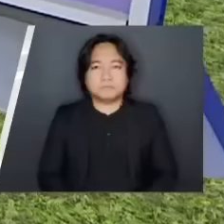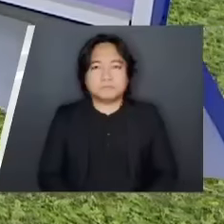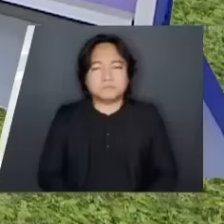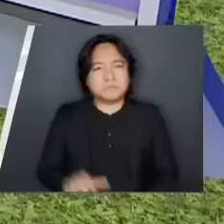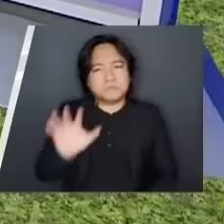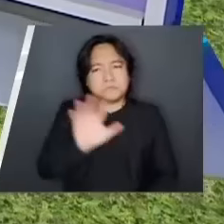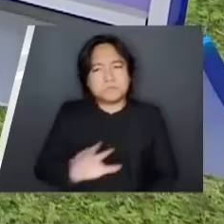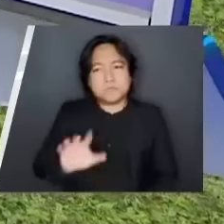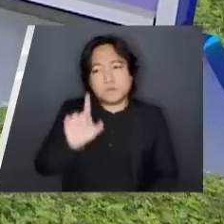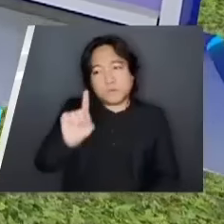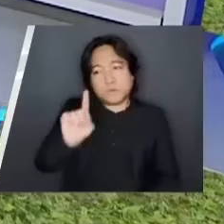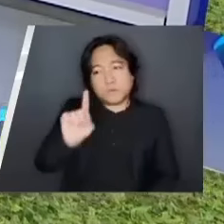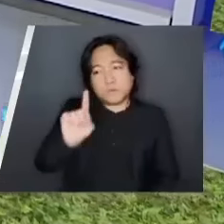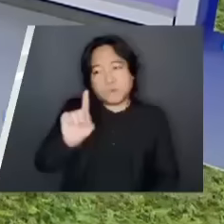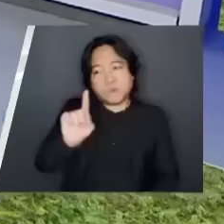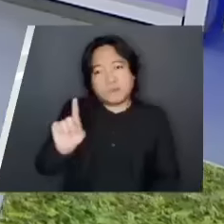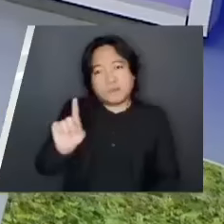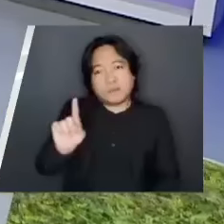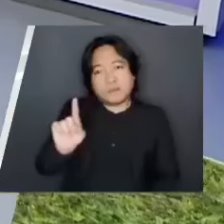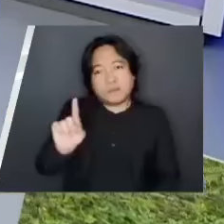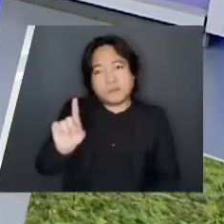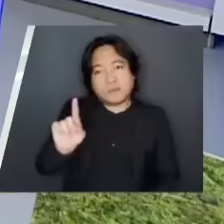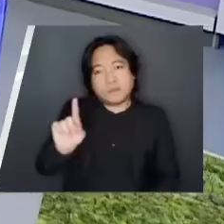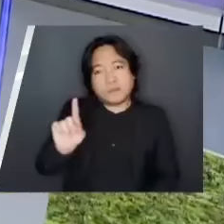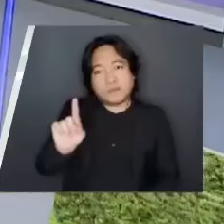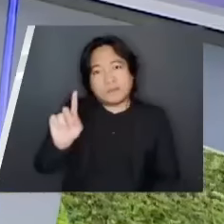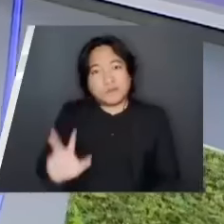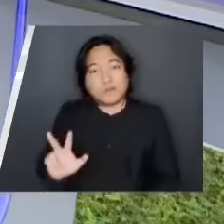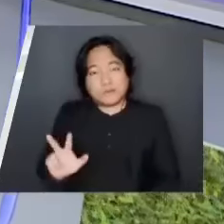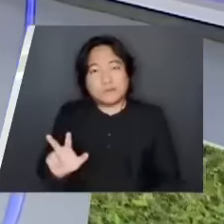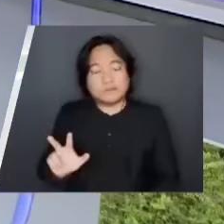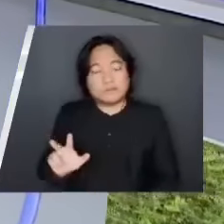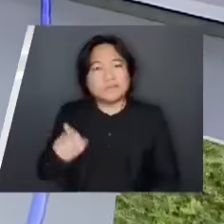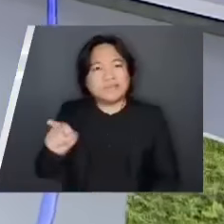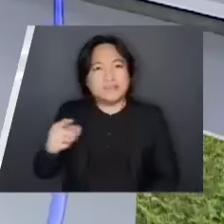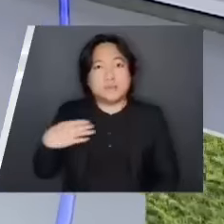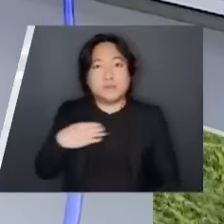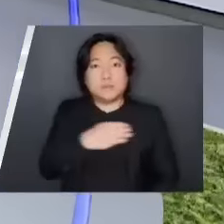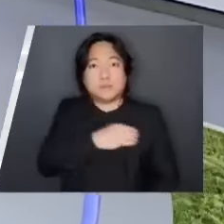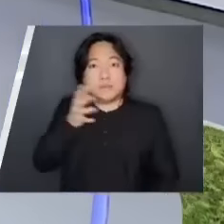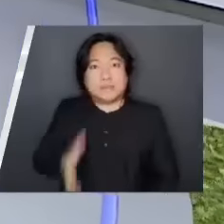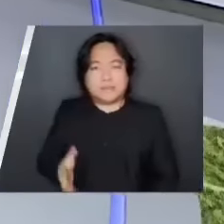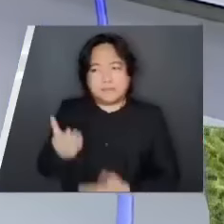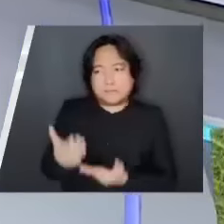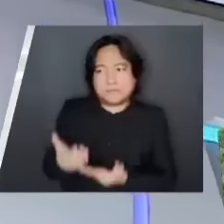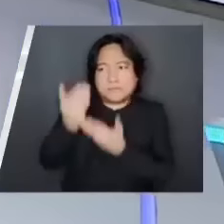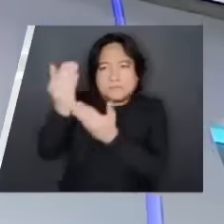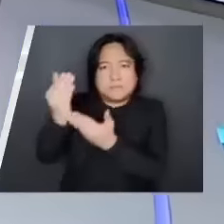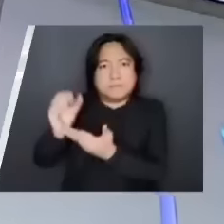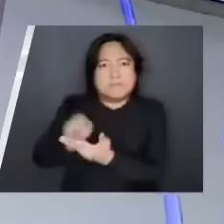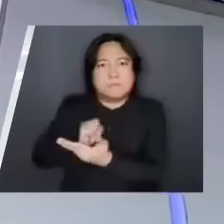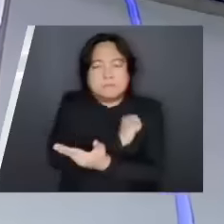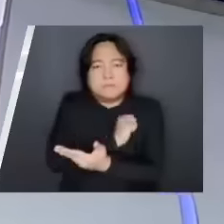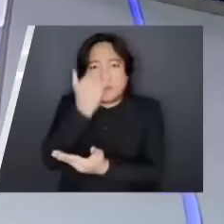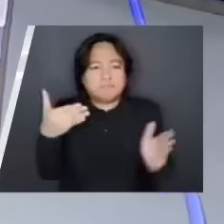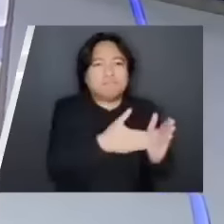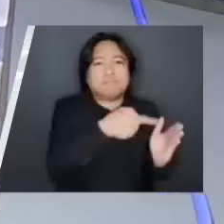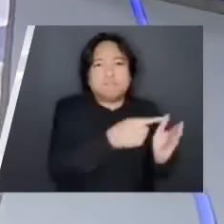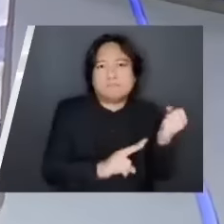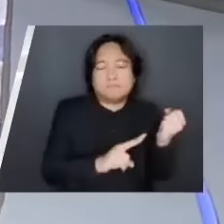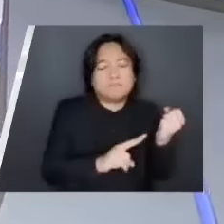Ang inihang impeachment complaint laban kay Vice President Sara Duterte sasalang muna sa House Committee on Justice na mag-iimbestiga kung may sapat na basehan